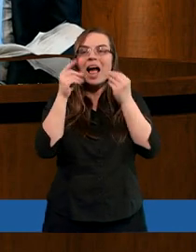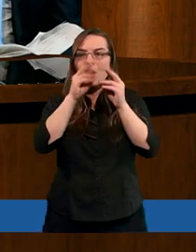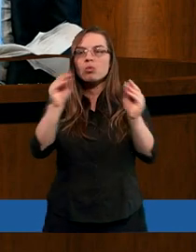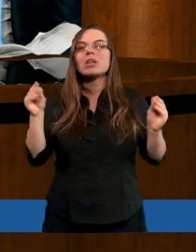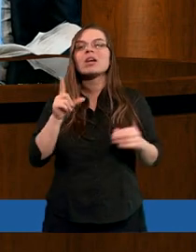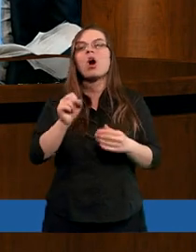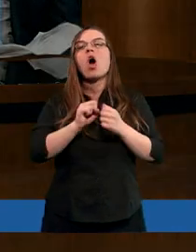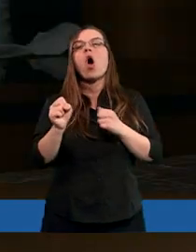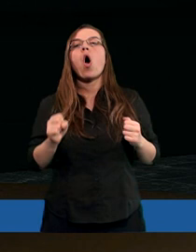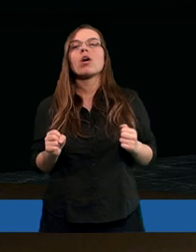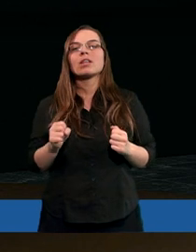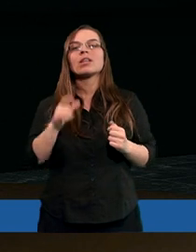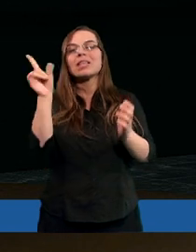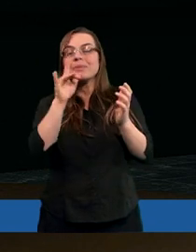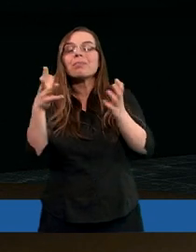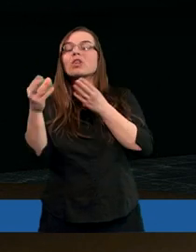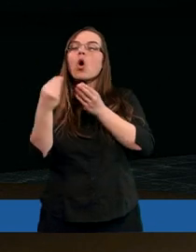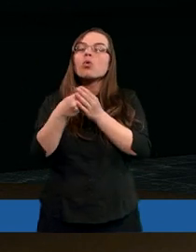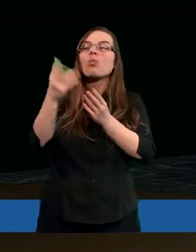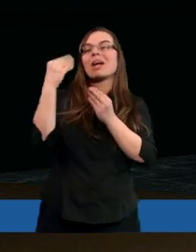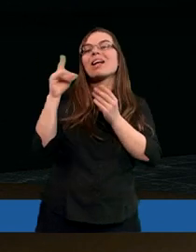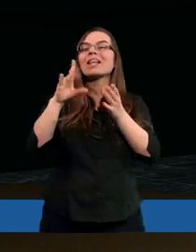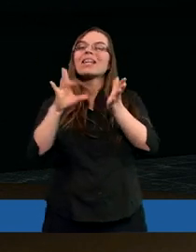na podkupienie, które mamy w Jezusie Chrystusie.